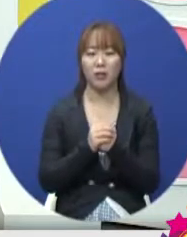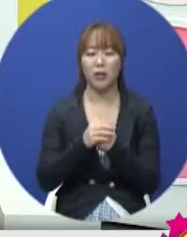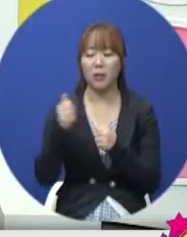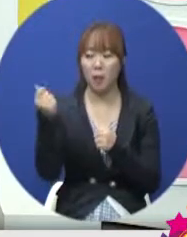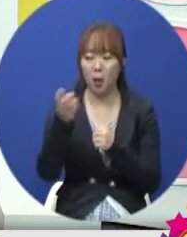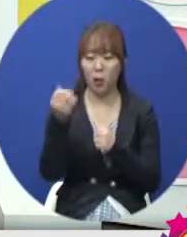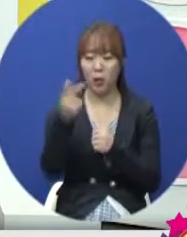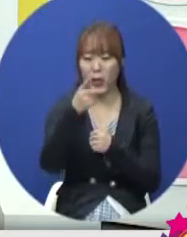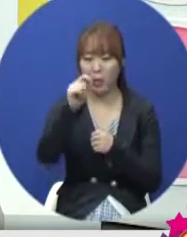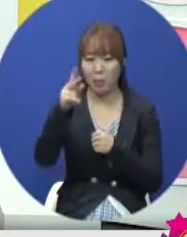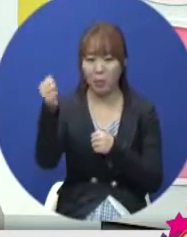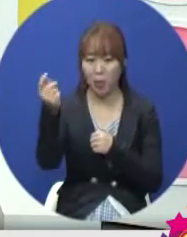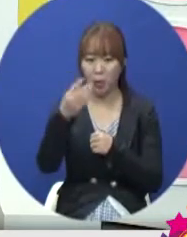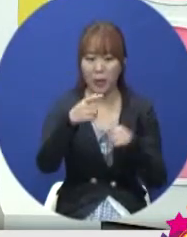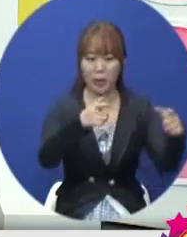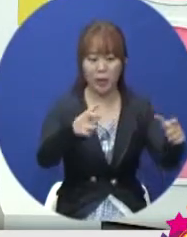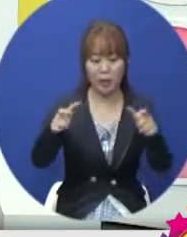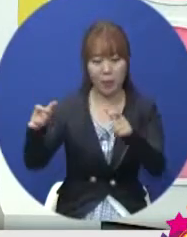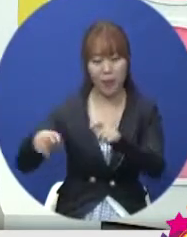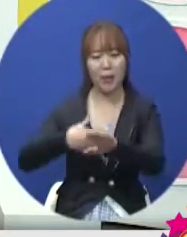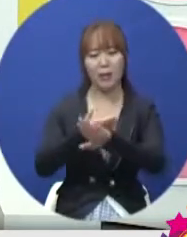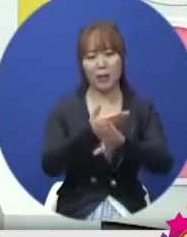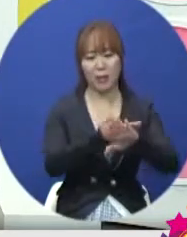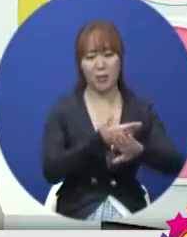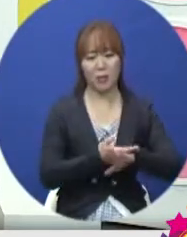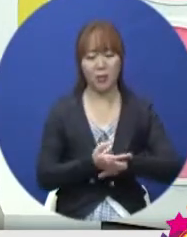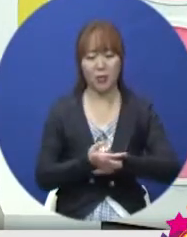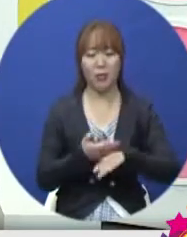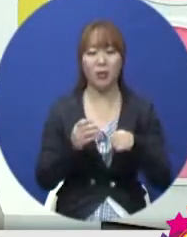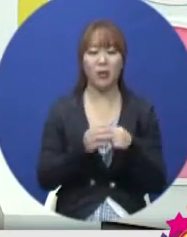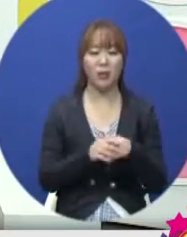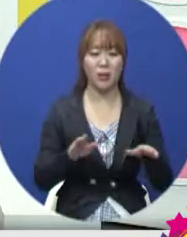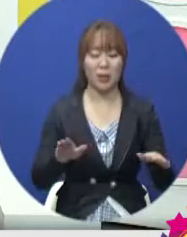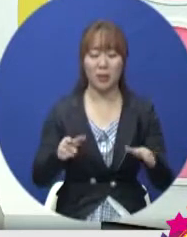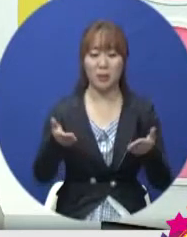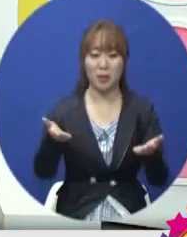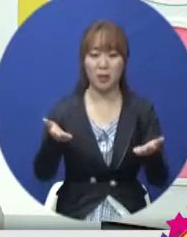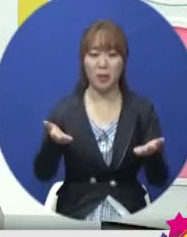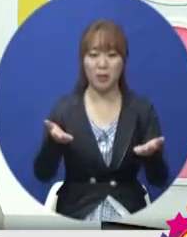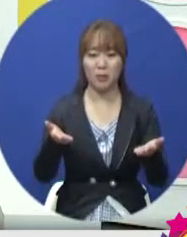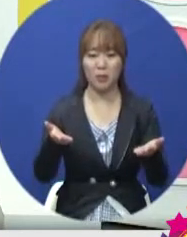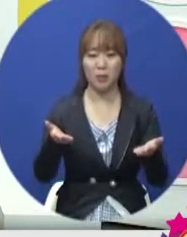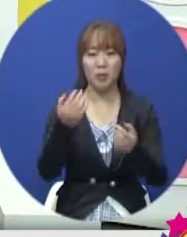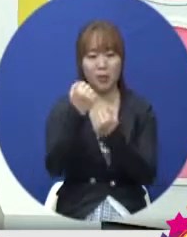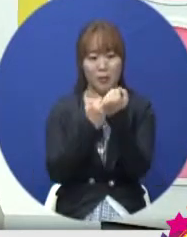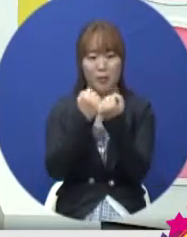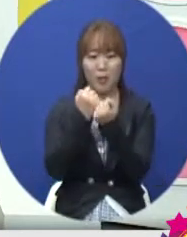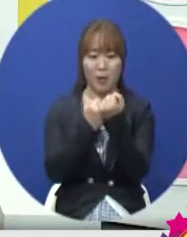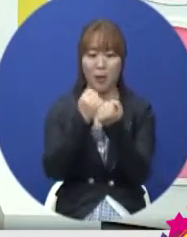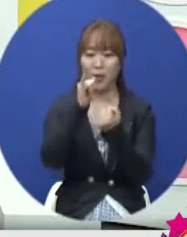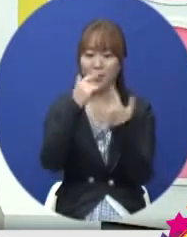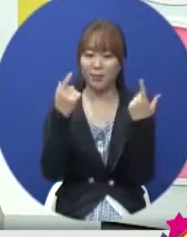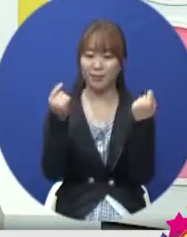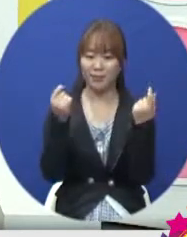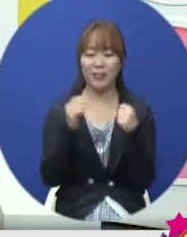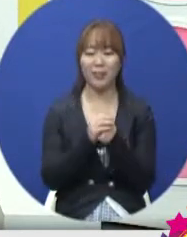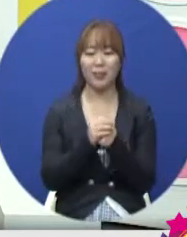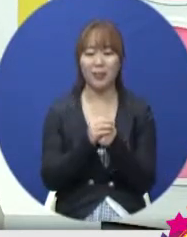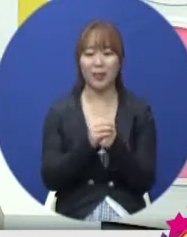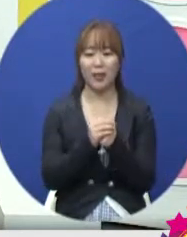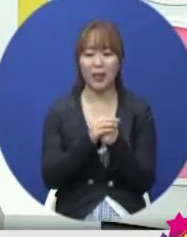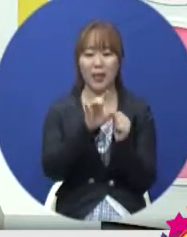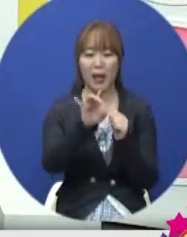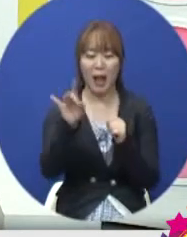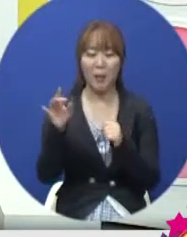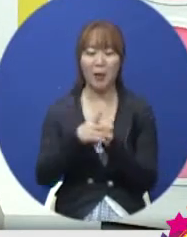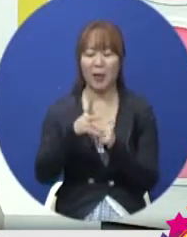채널 번호가 지역마다 아. 조금씩 다릅니다. 그렇죠. 여기 앞쪽에 화면으로 지금 안내되고 있는데 각